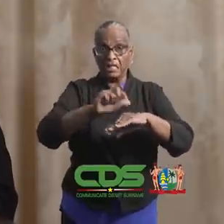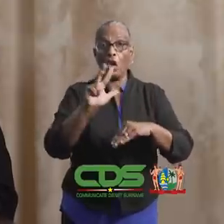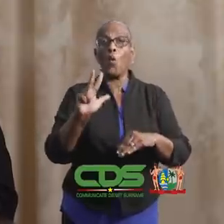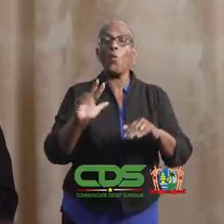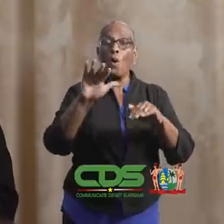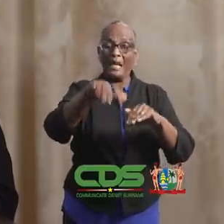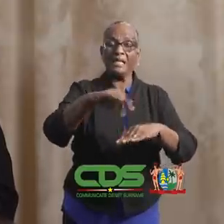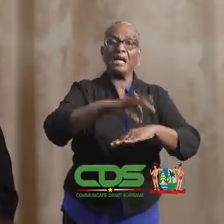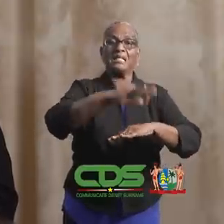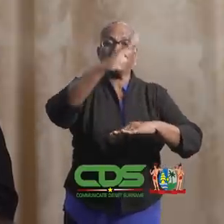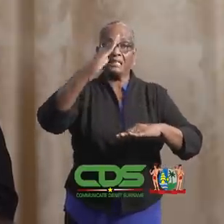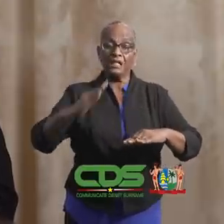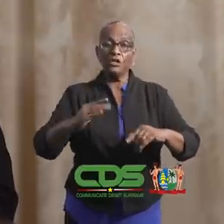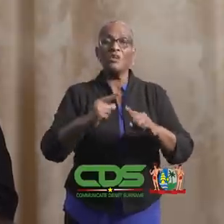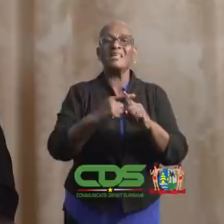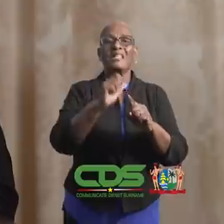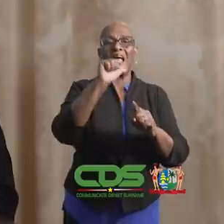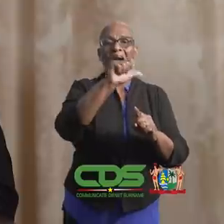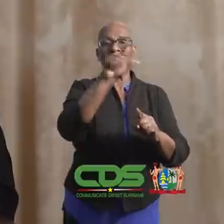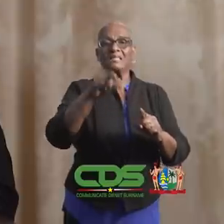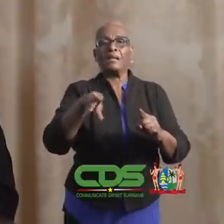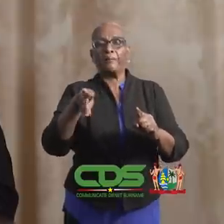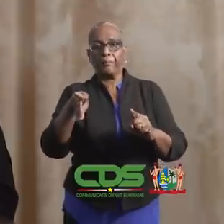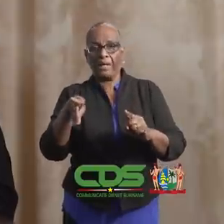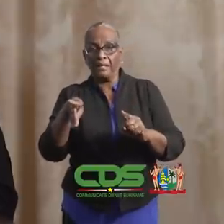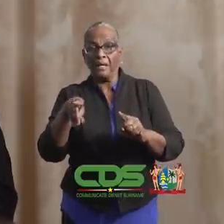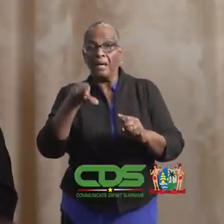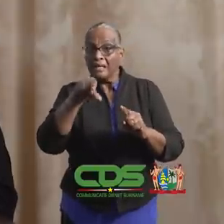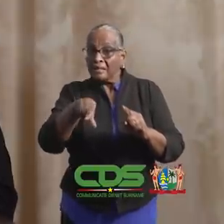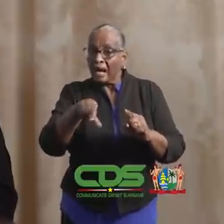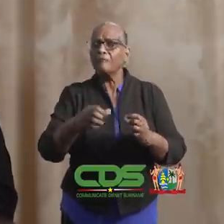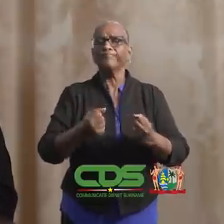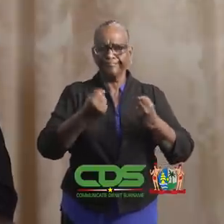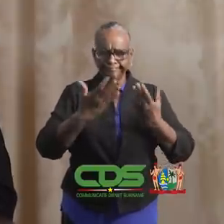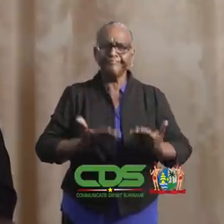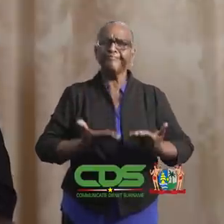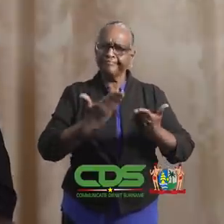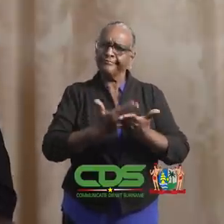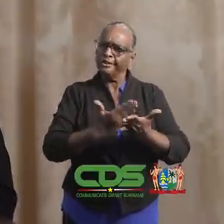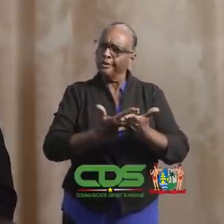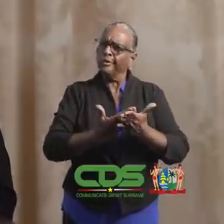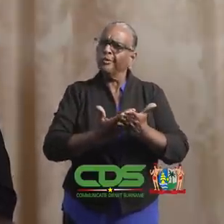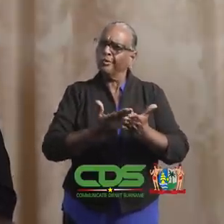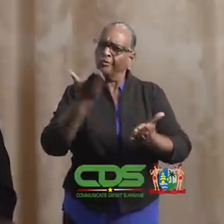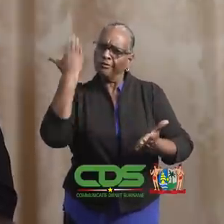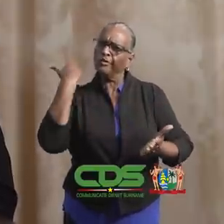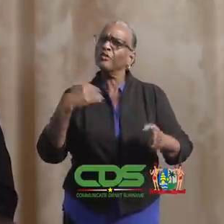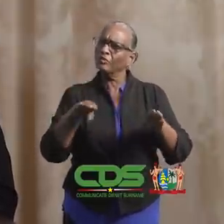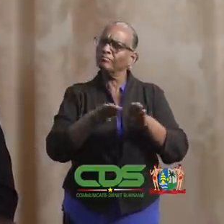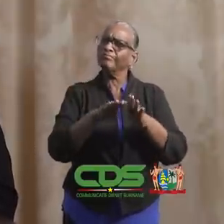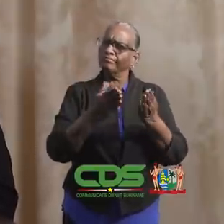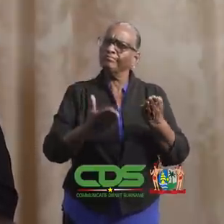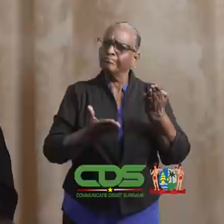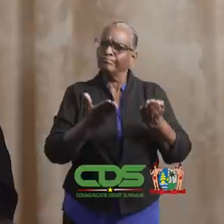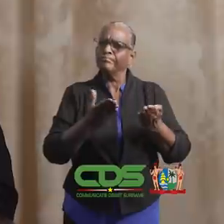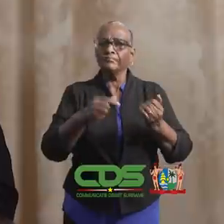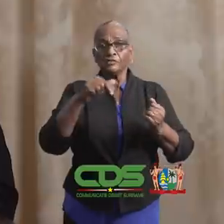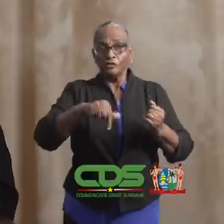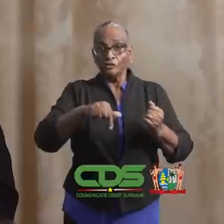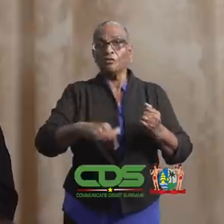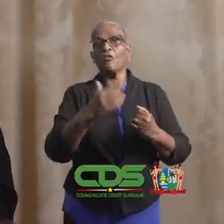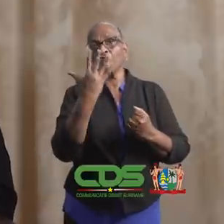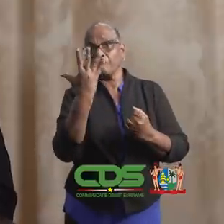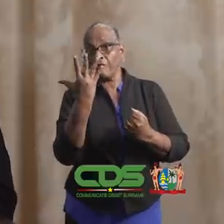Wanika ziekenhuis en het AZP. Daar is de bezetting ook stabiel vergeleken met de vorige week. Er liggen